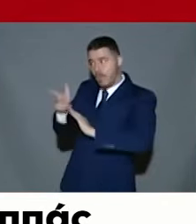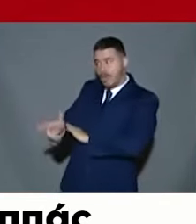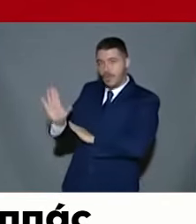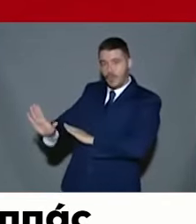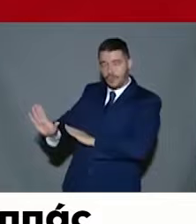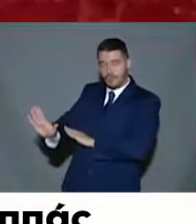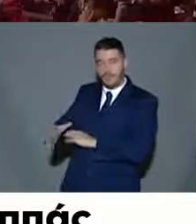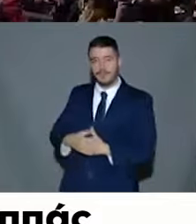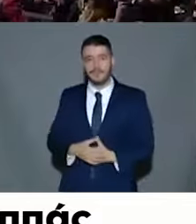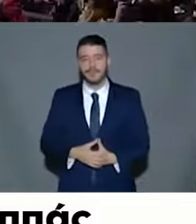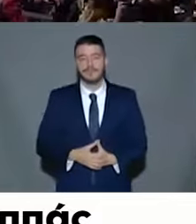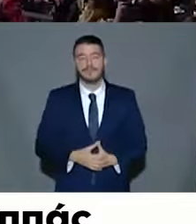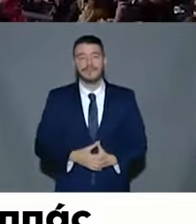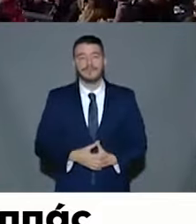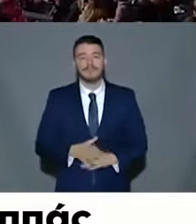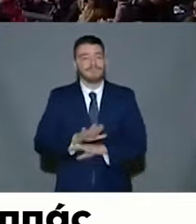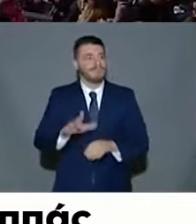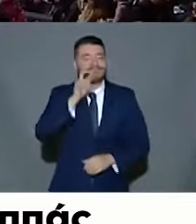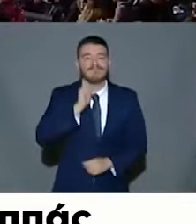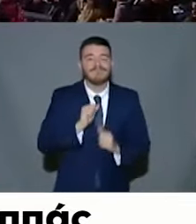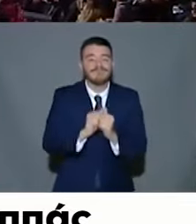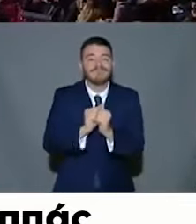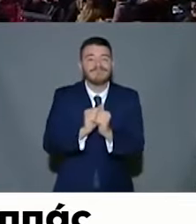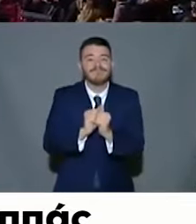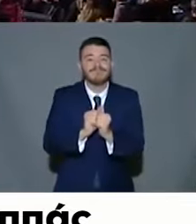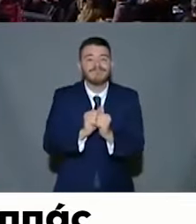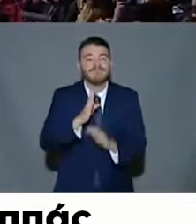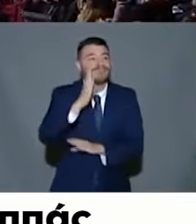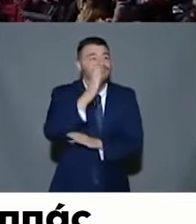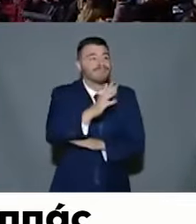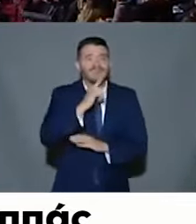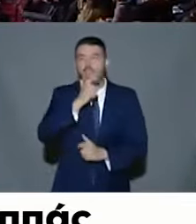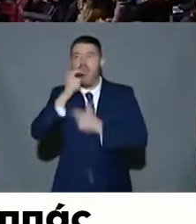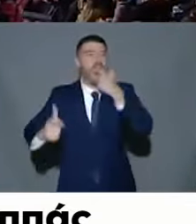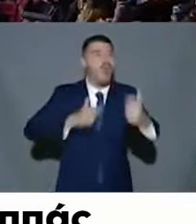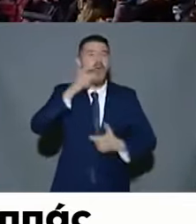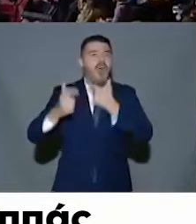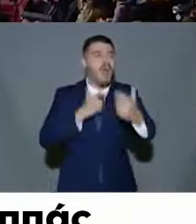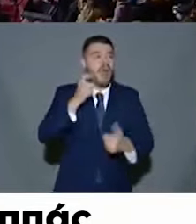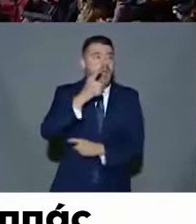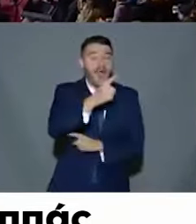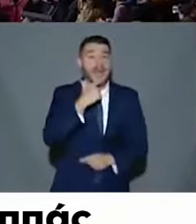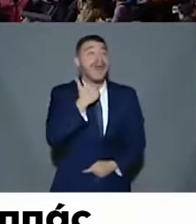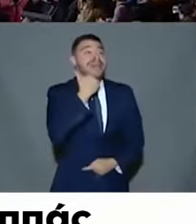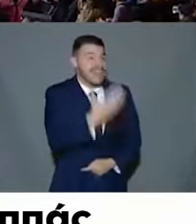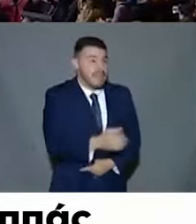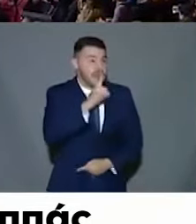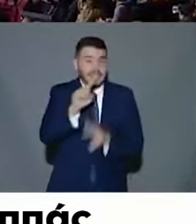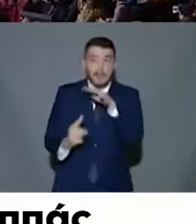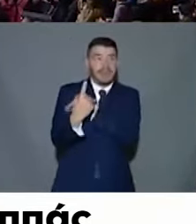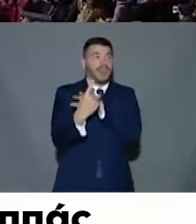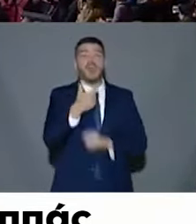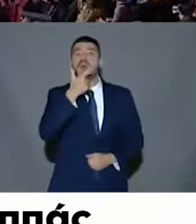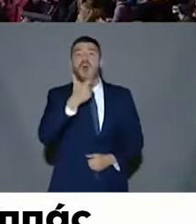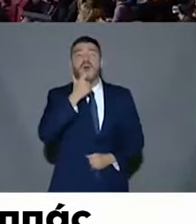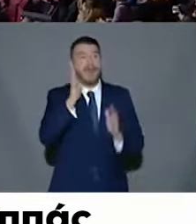δεν χρειάζεται νέο κύκλος εσωστρέφειας αρκεί να σταματήσουν και οι εσωτερικοί υπονομευτές μου. Αυτοί θα σταματήσουν. Ποιος αποκαλεί.